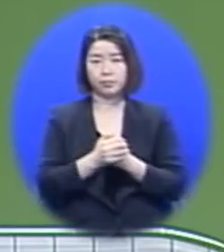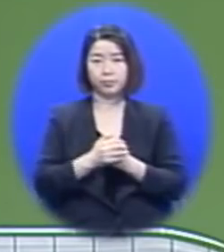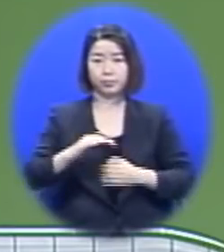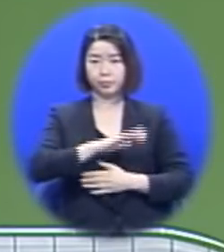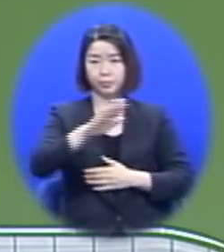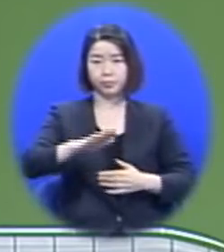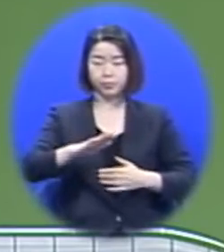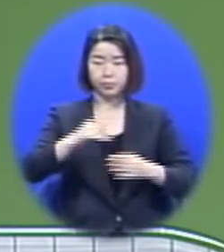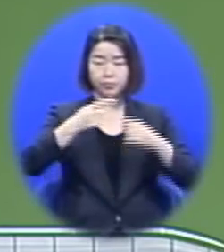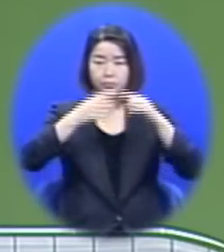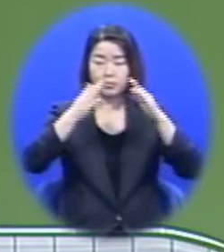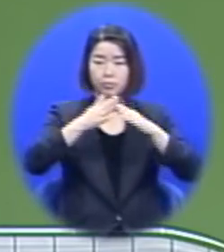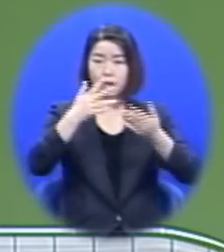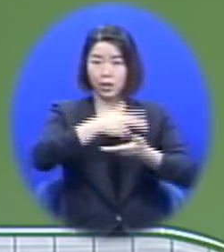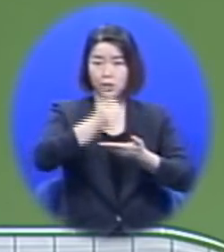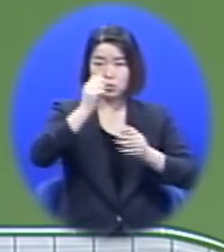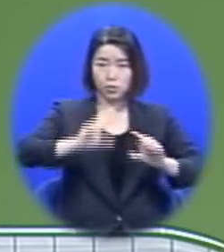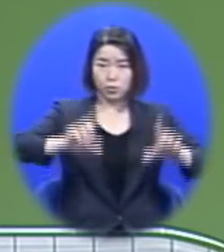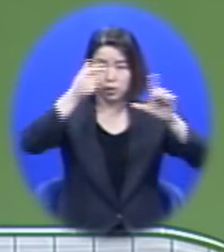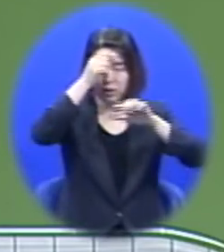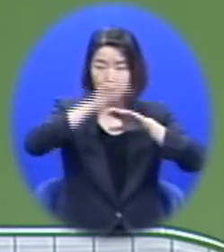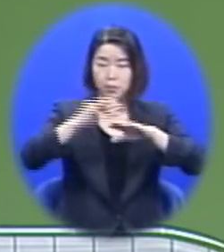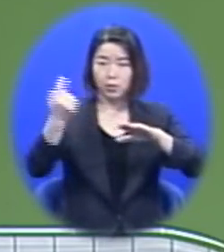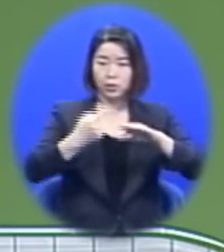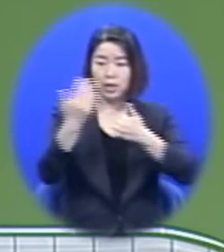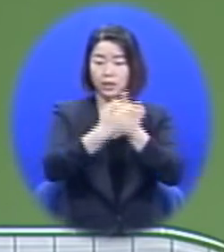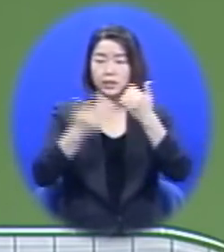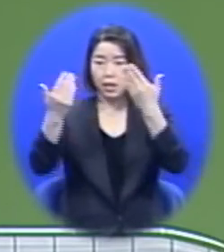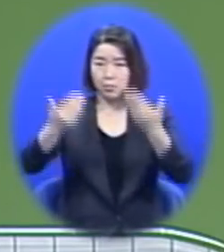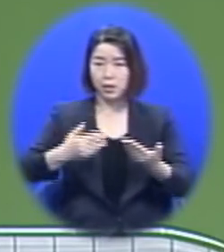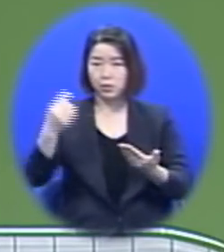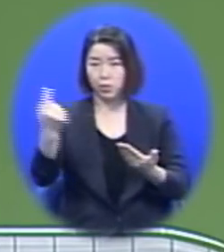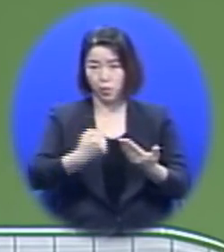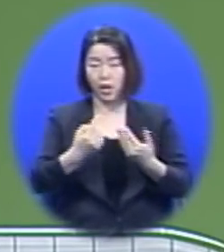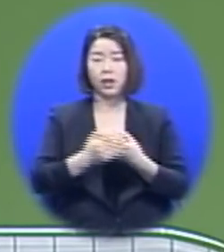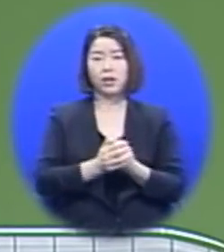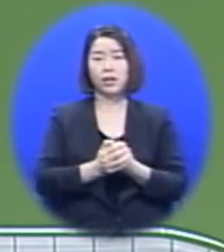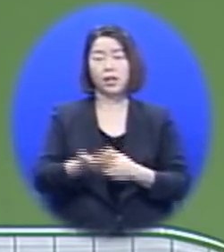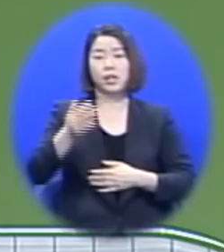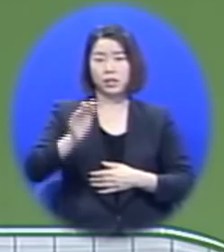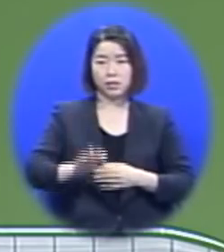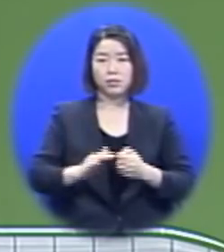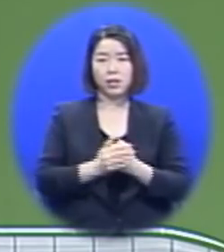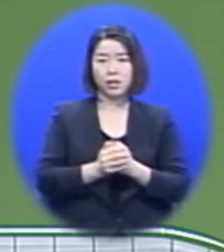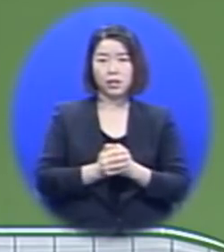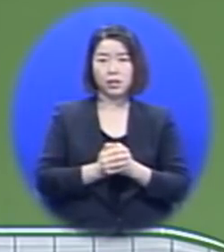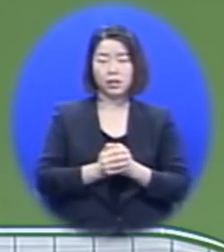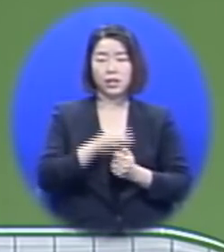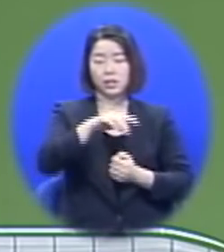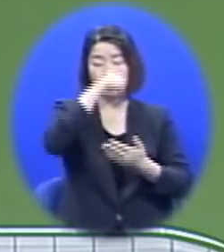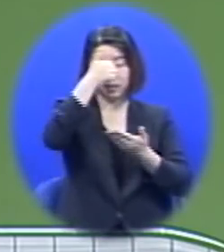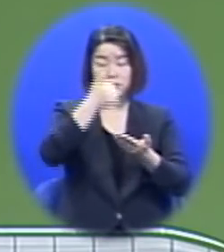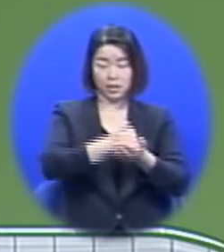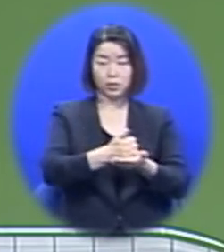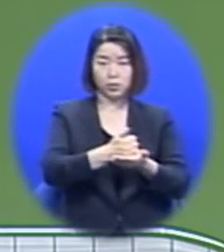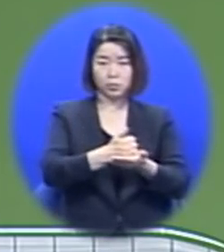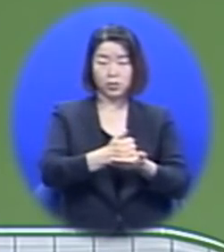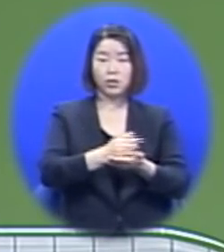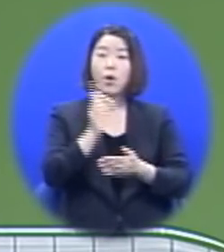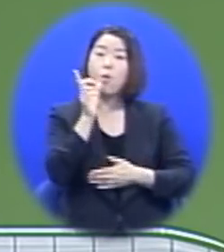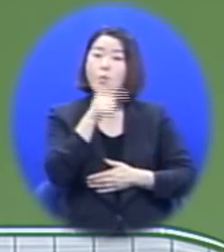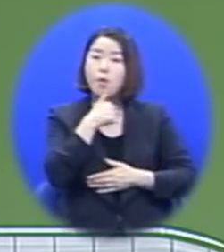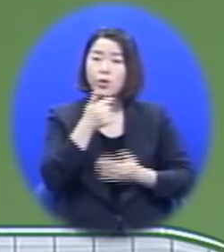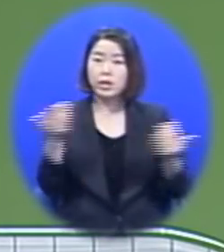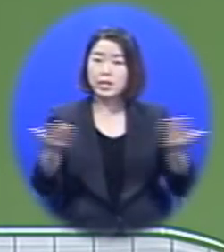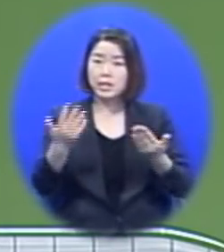우리가 교회에 주일에 예배 드리러 올 때 은혜 받으러 오지요. 그런데 그 장로님은 월요일에